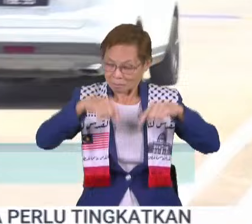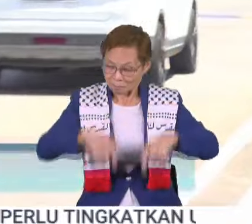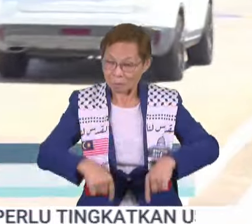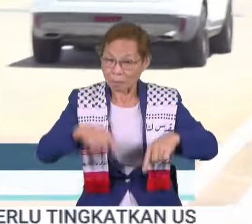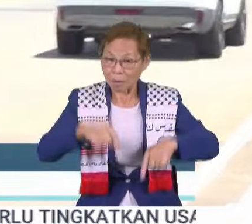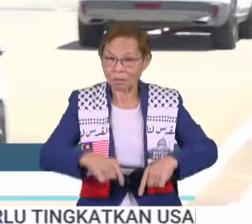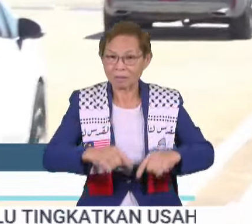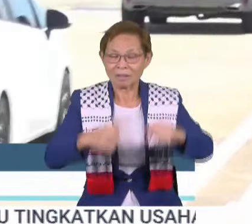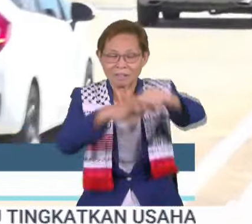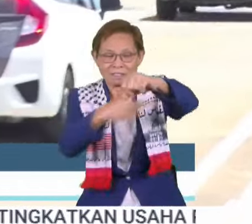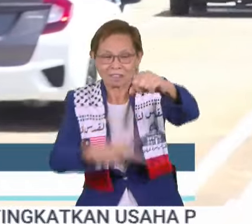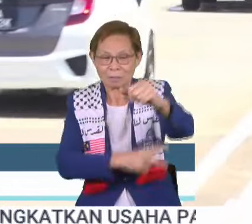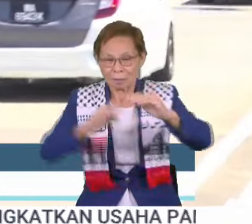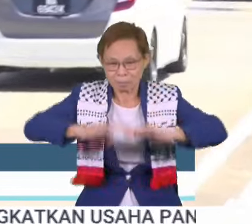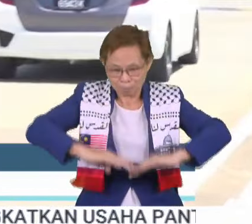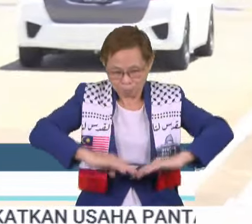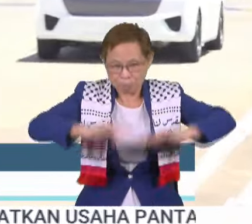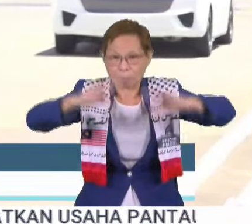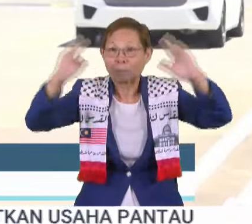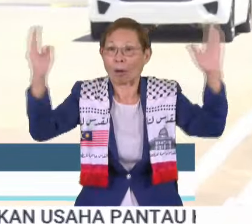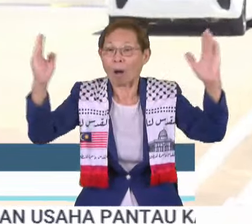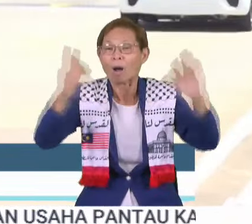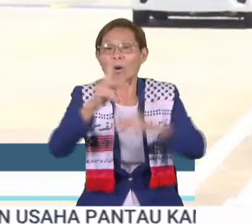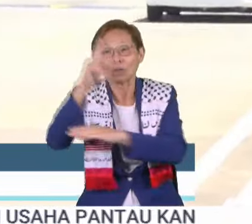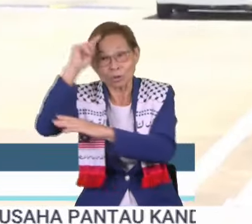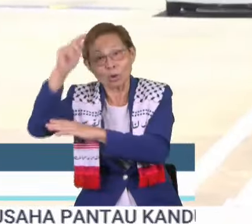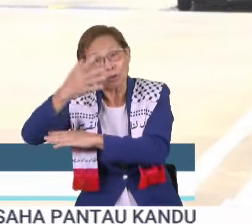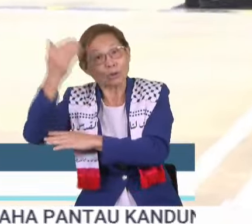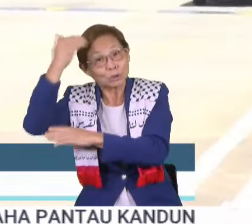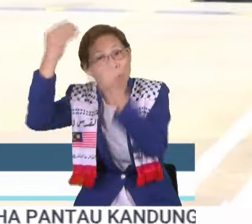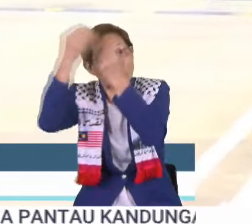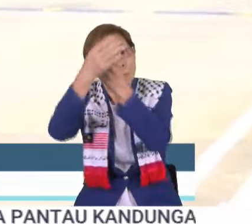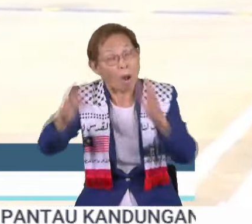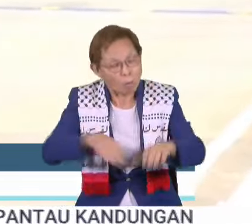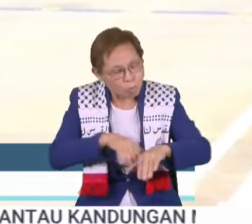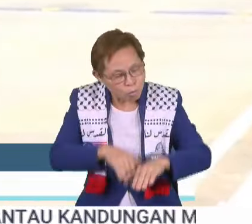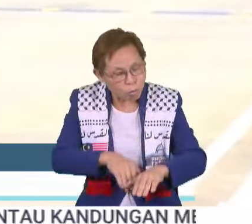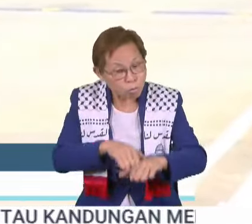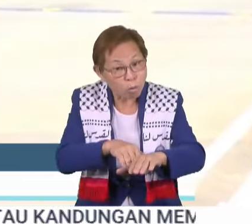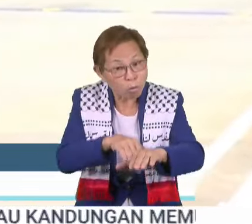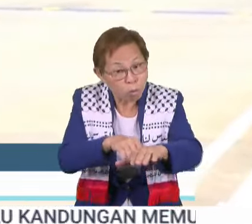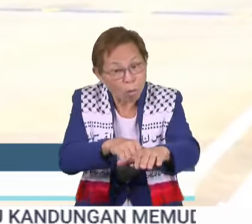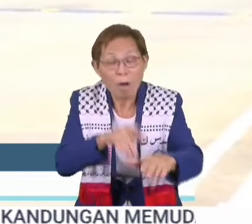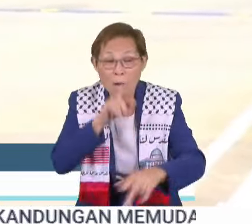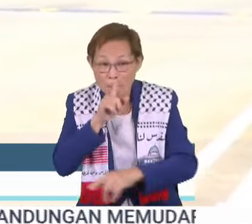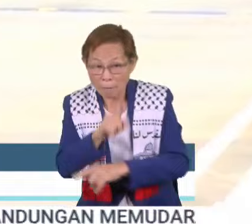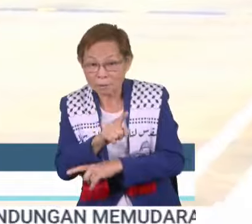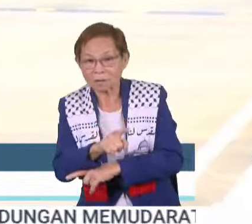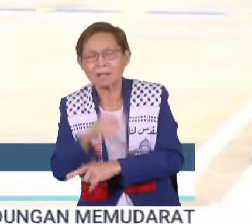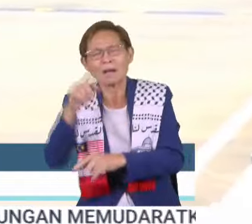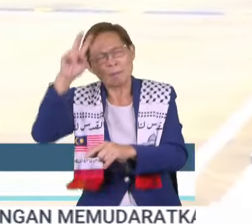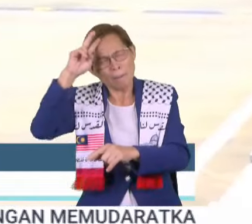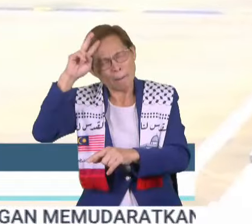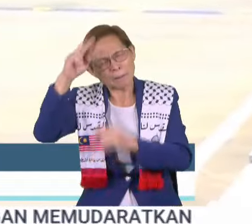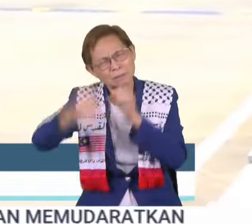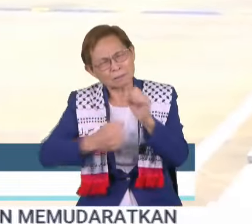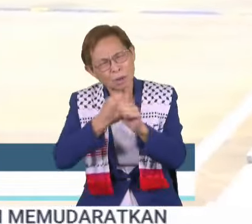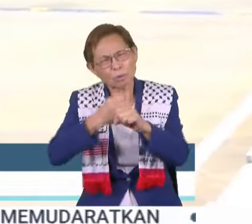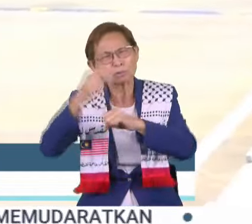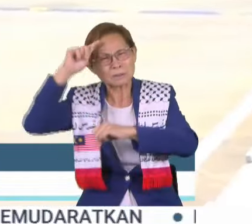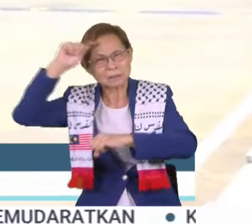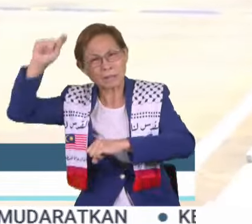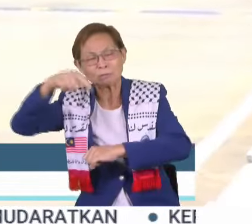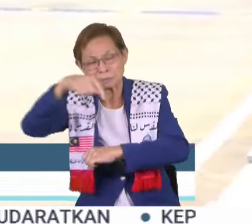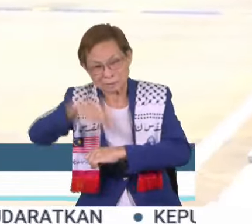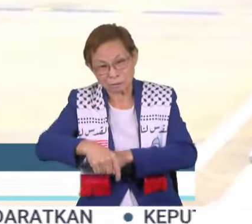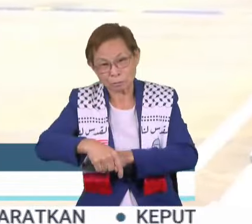di Jambatan Angkat di Kuala Terengganu untuk kita mengetahui perkembangan dengan aliran trafik yang pastinya kalau saban tahun di negeri Terengganu ini